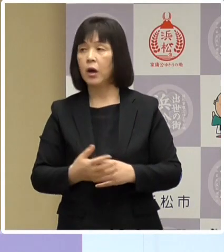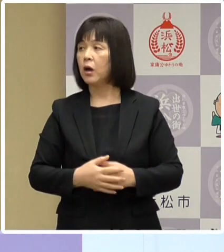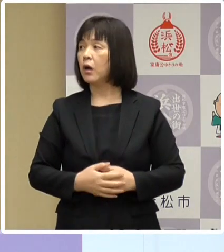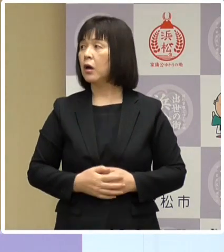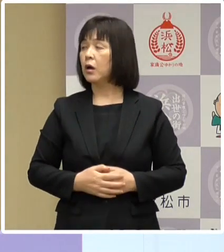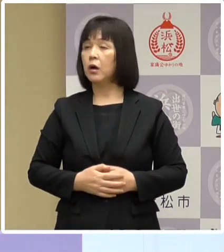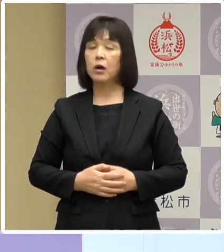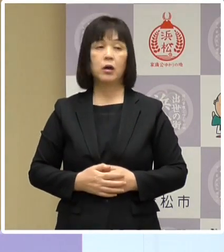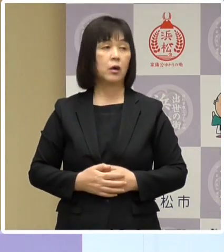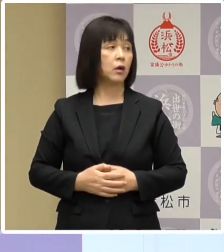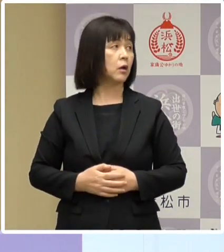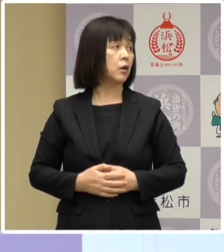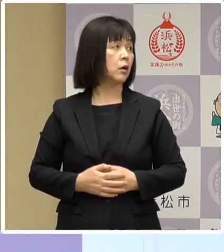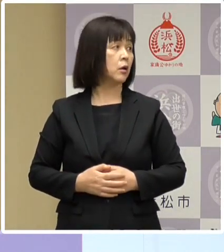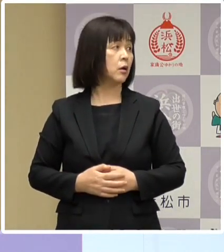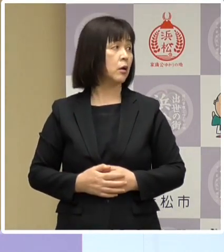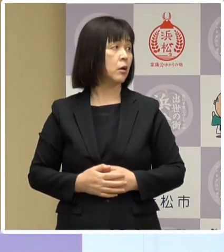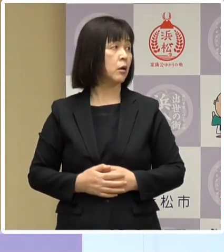か。 これは、